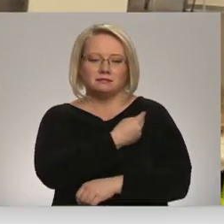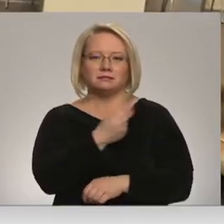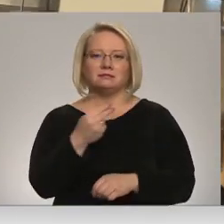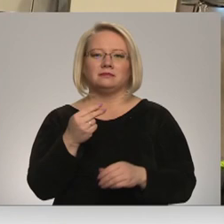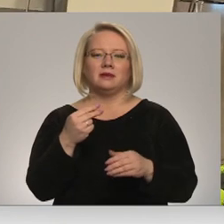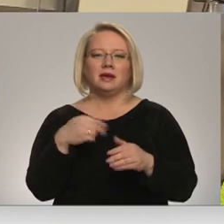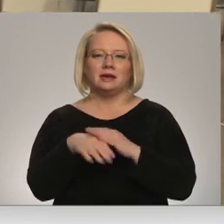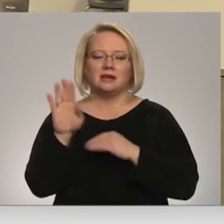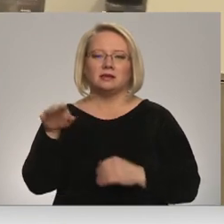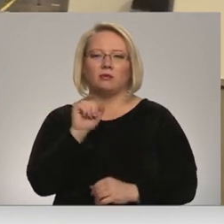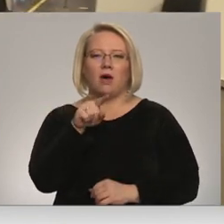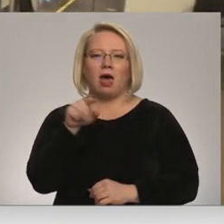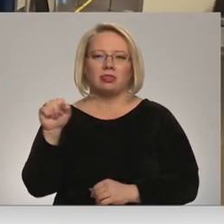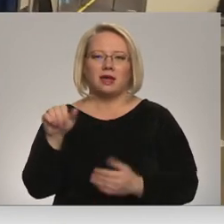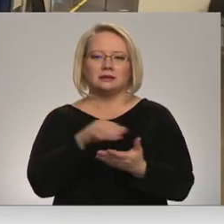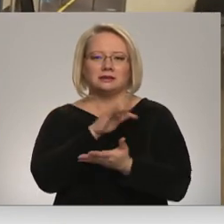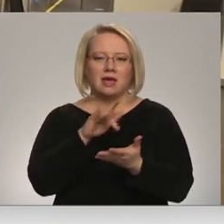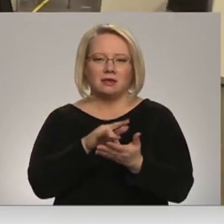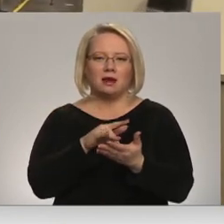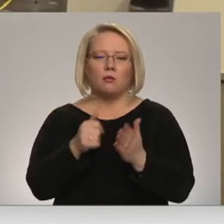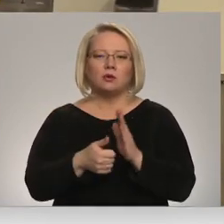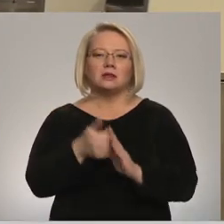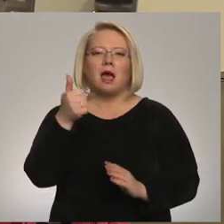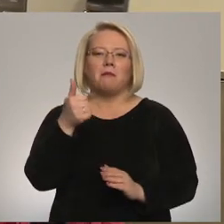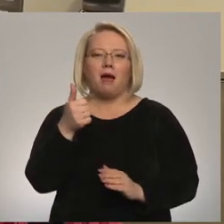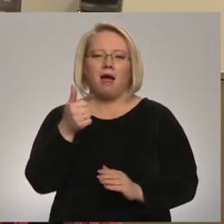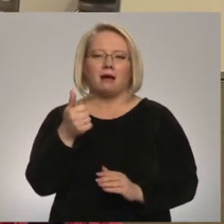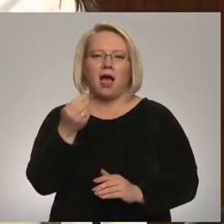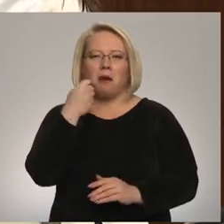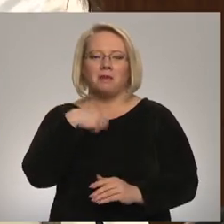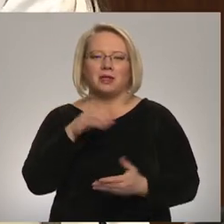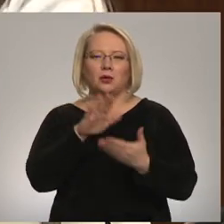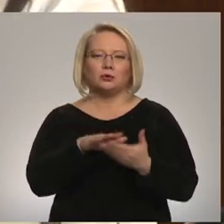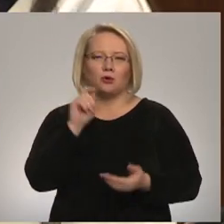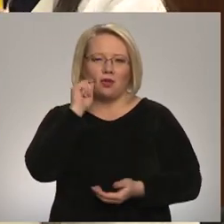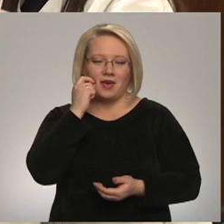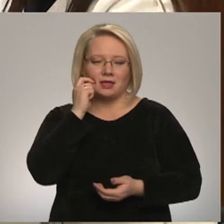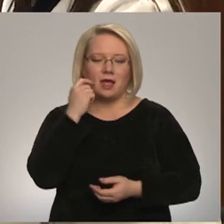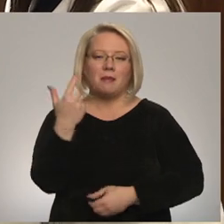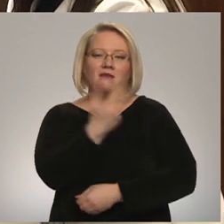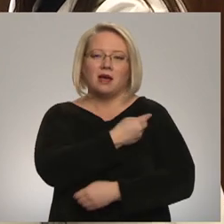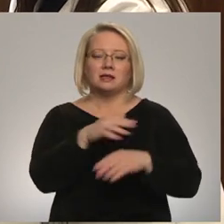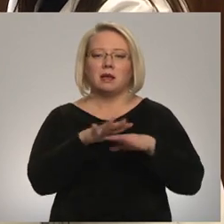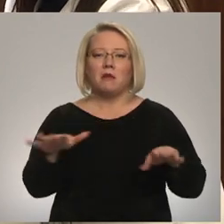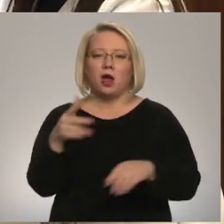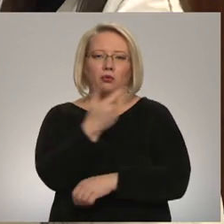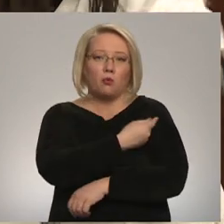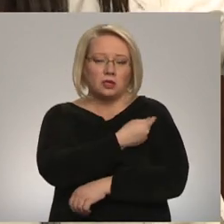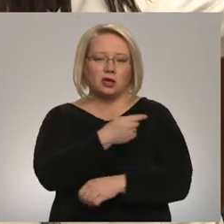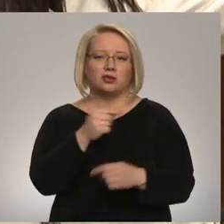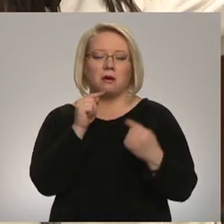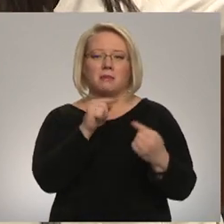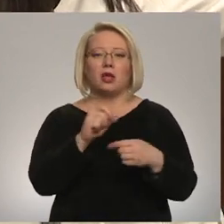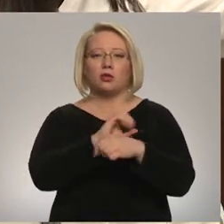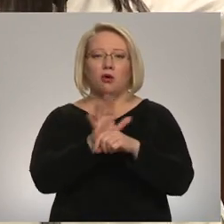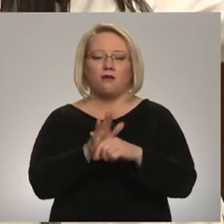ATA centra, tad gan jau būs labāk apetītes končām nekā tagad. Vakcīna bērnu potēšanai pret COVID-19